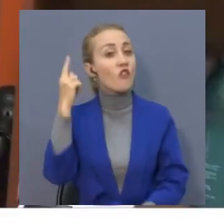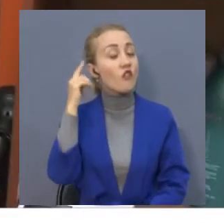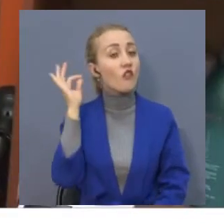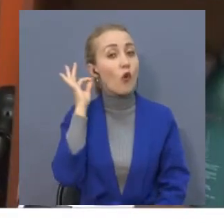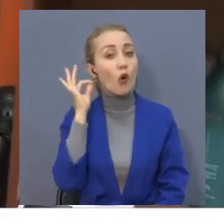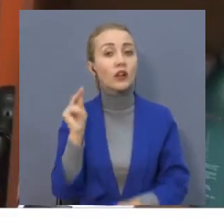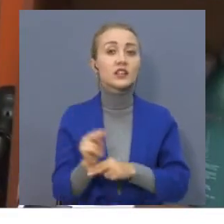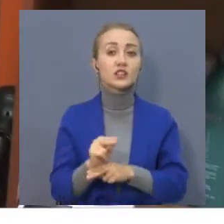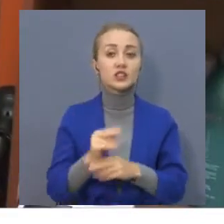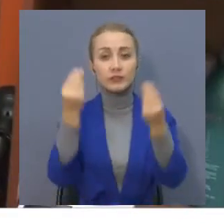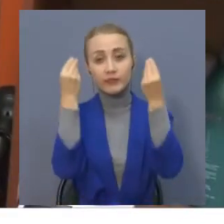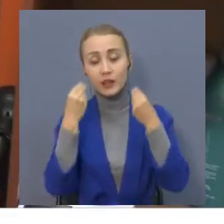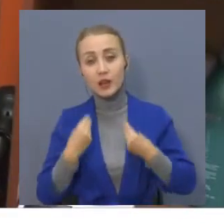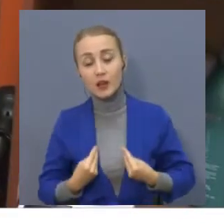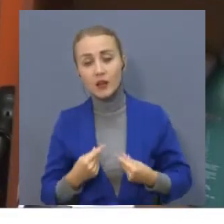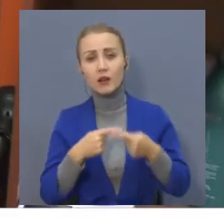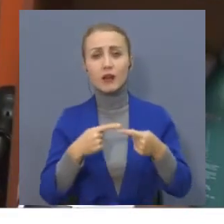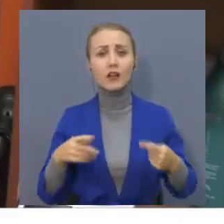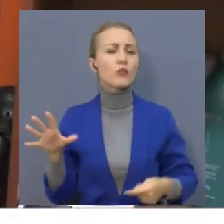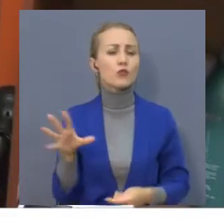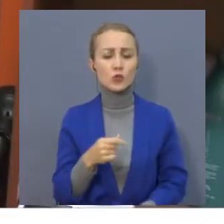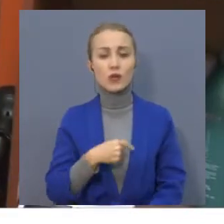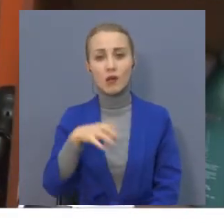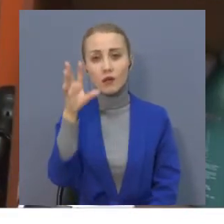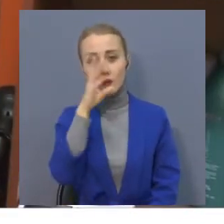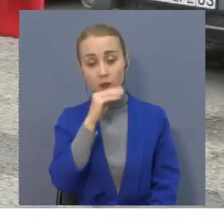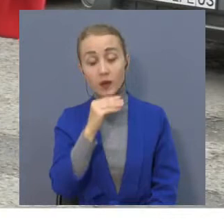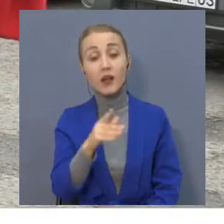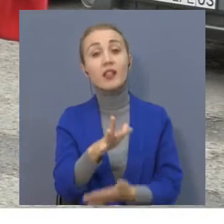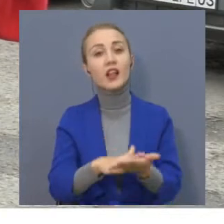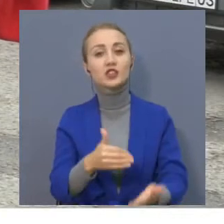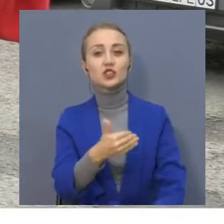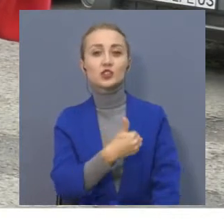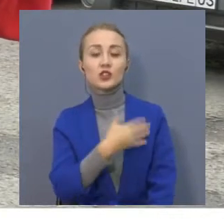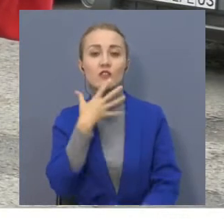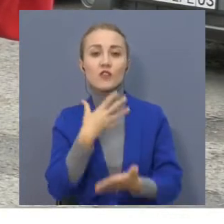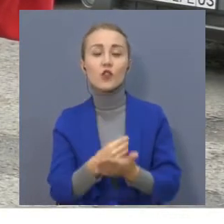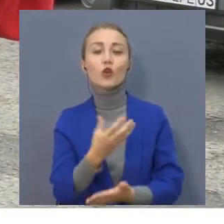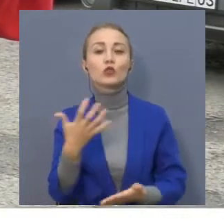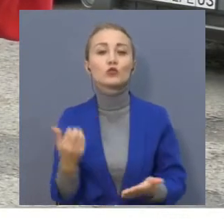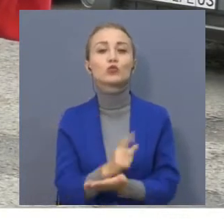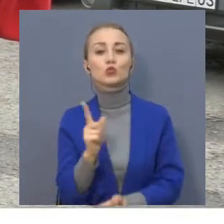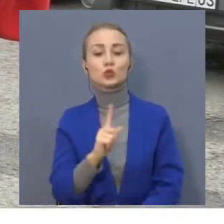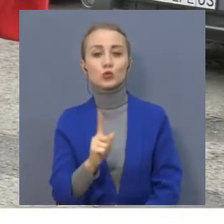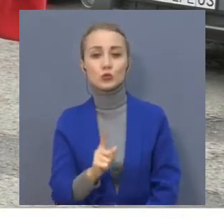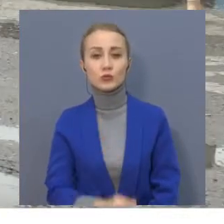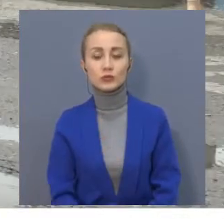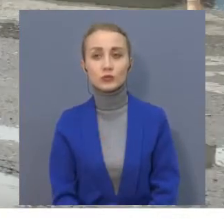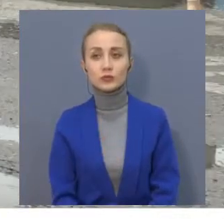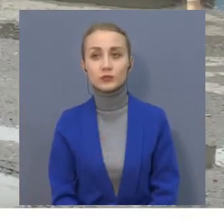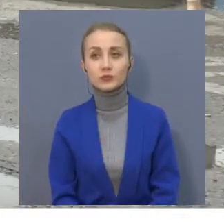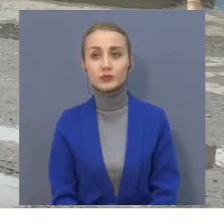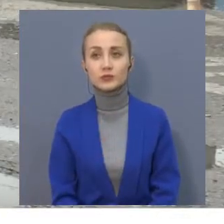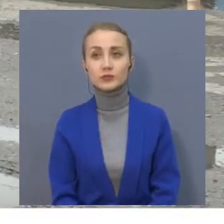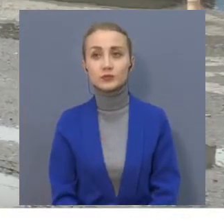ісімді кеңейткім келеді. Мәселен, сән салонын ашу үшін ғимарат алсам ба деймін. Елде қалыптасқан жағдайға байланысты биылғы қысқа мерзімді